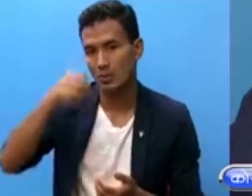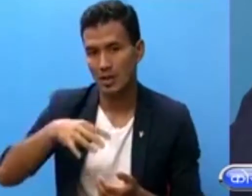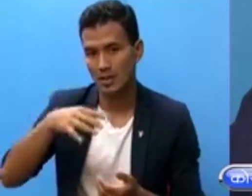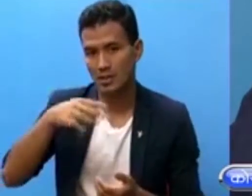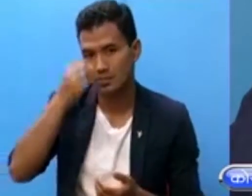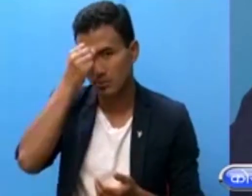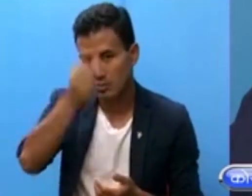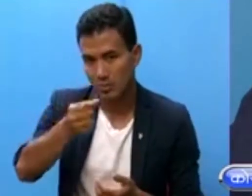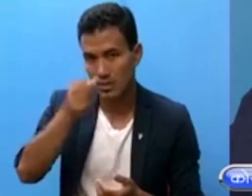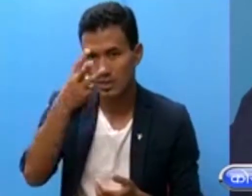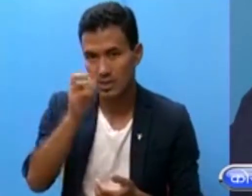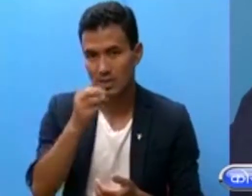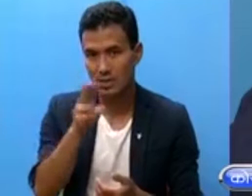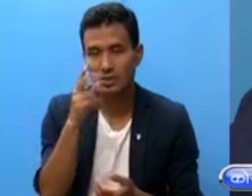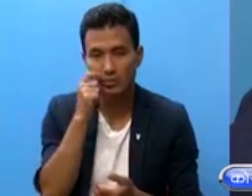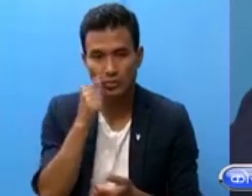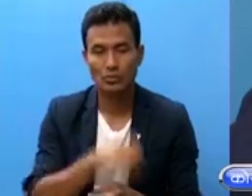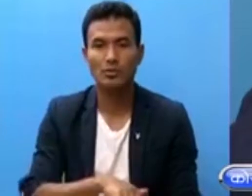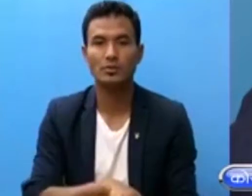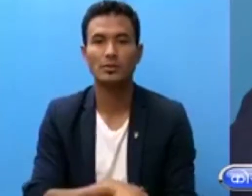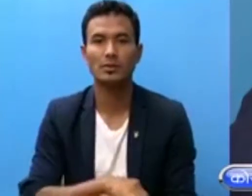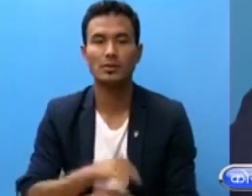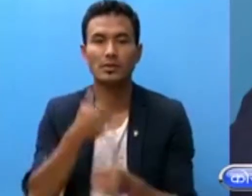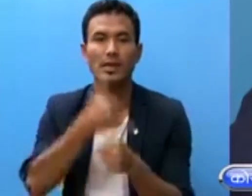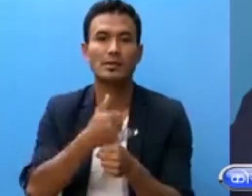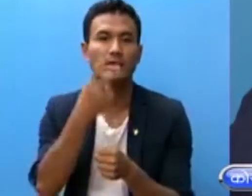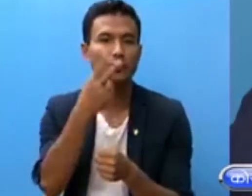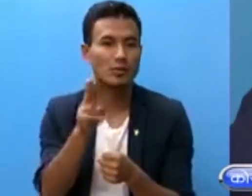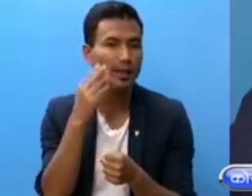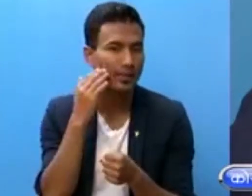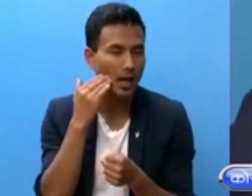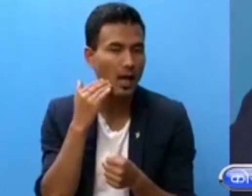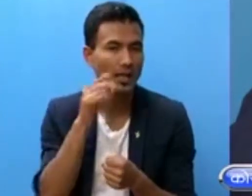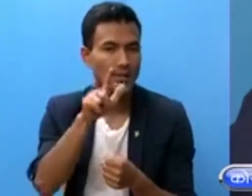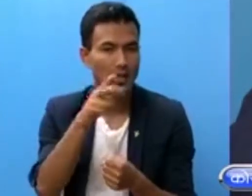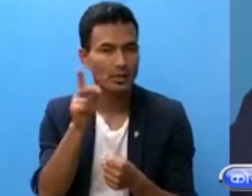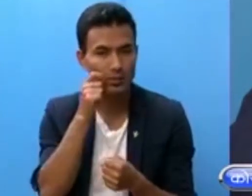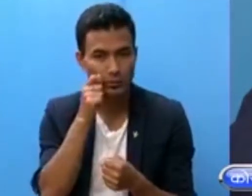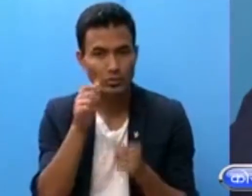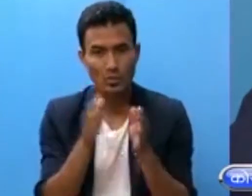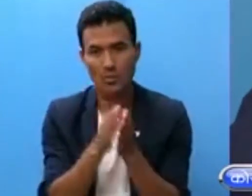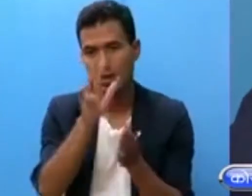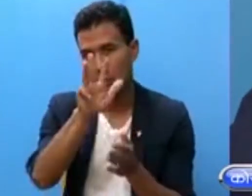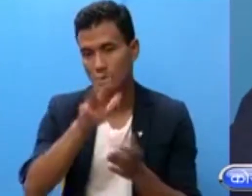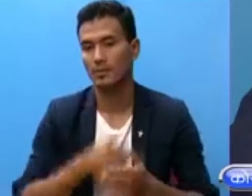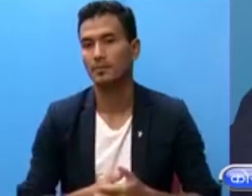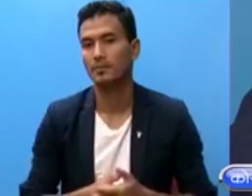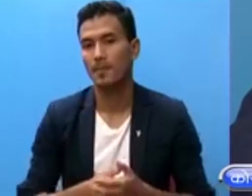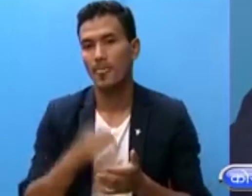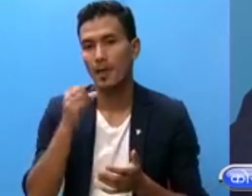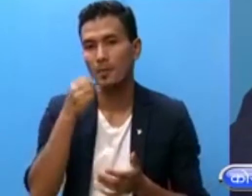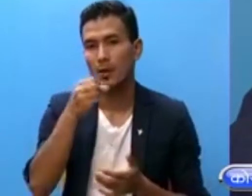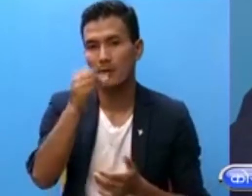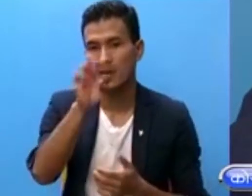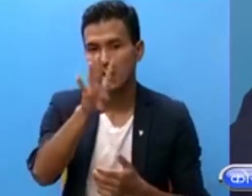नवलपरासी पूर्वका 30 जना पुरुष, स्याङ्जाका 2 जना महिला र 7 जना पुरुष गरी 9 जना,